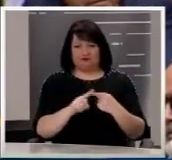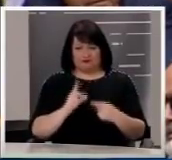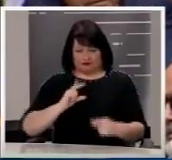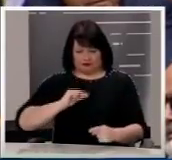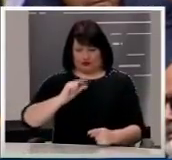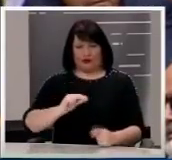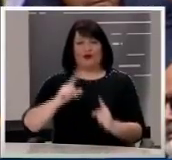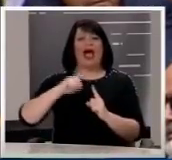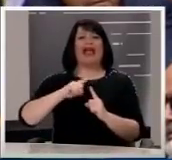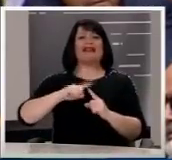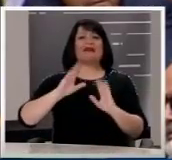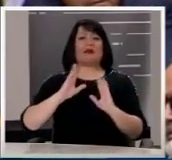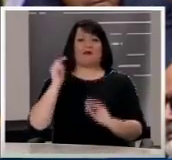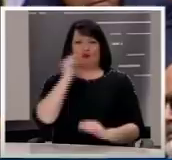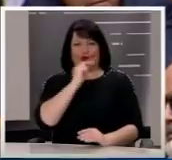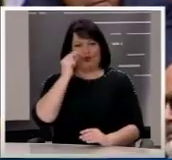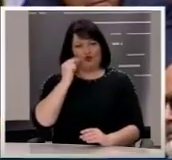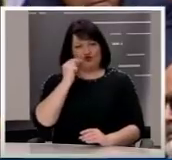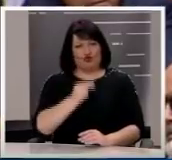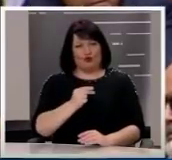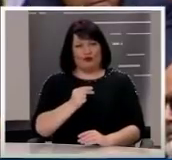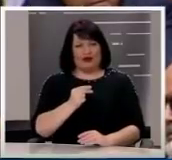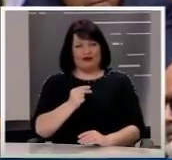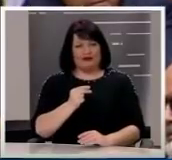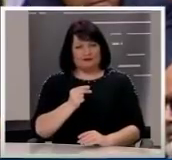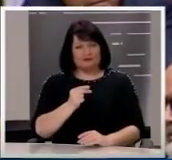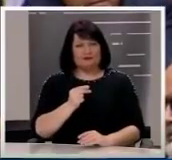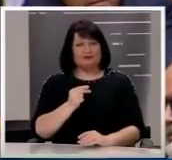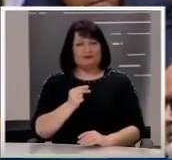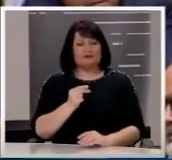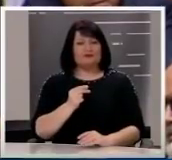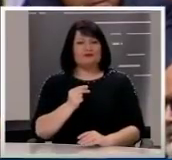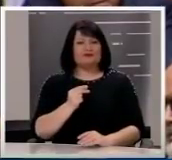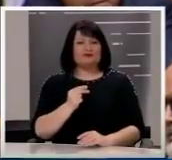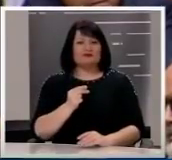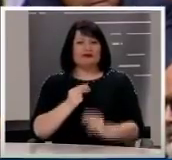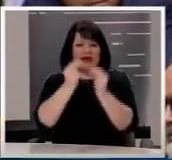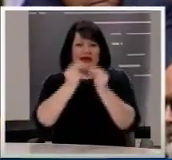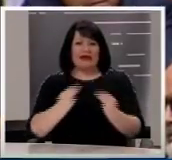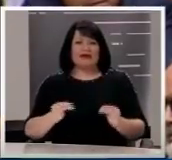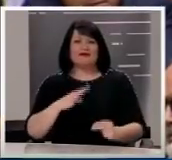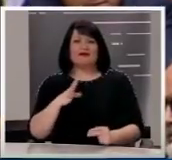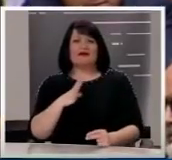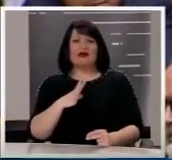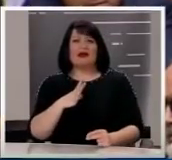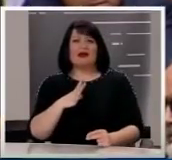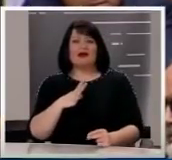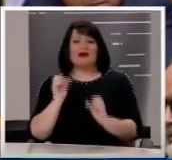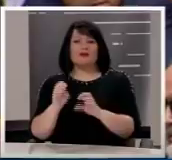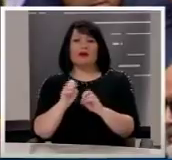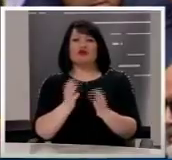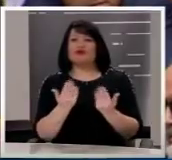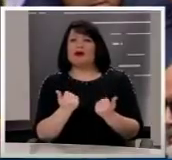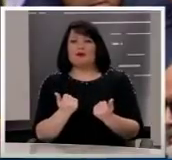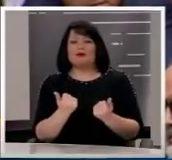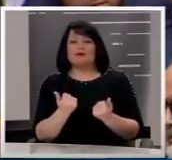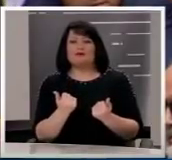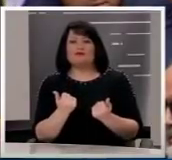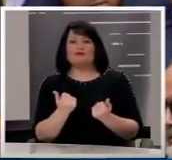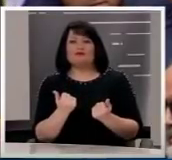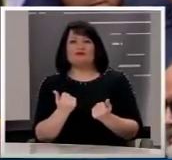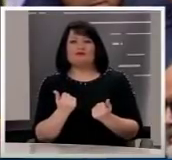με έναν Πρωθυπουργό των Σκοπίων, της πρώην Ιουγκοσλαβικής Δημοκρατίας της Μακεδονίας, που δεν ήθελε λύση και δεν ενημέρωσε κανέναν Πρωθυπουργό,